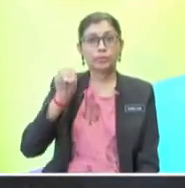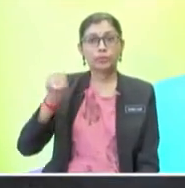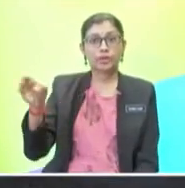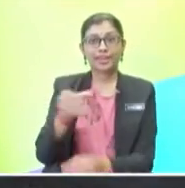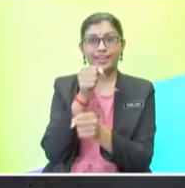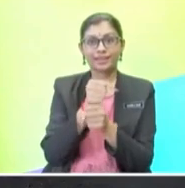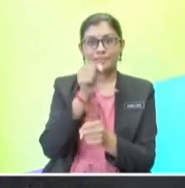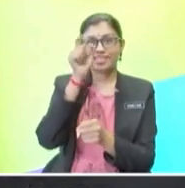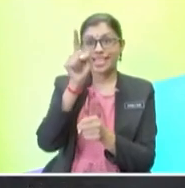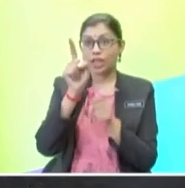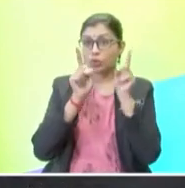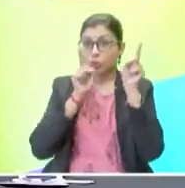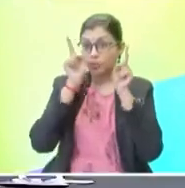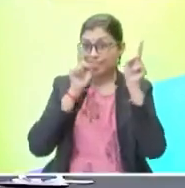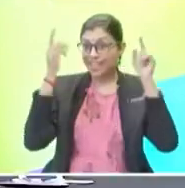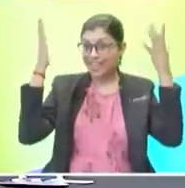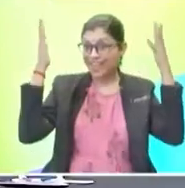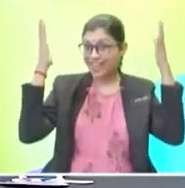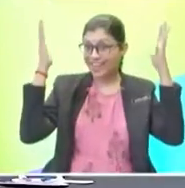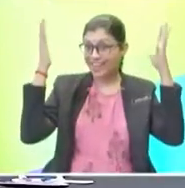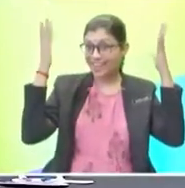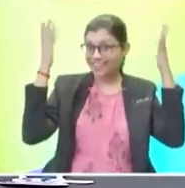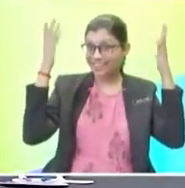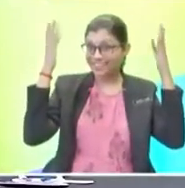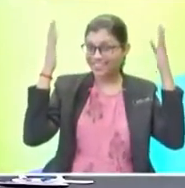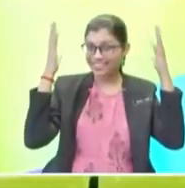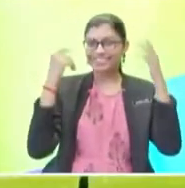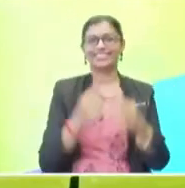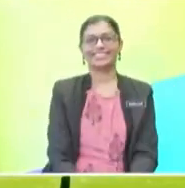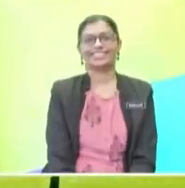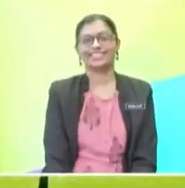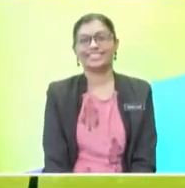bintang setiap masing-masing. Tahniah, tepuk tangan, cikgu. Terbaik, tepuk tangan untuk mereka.